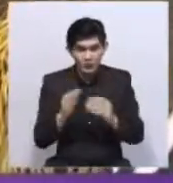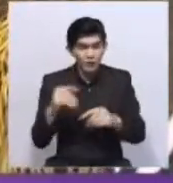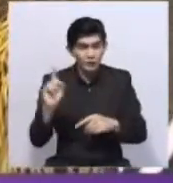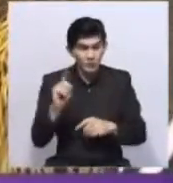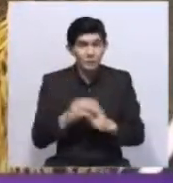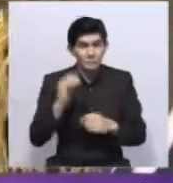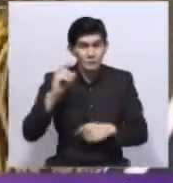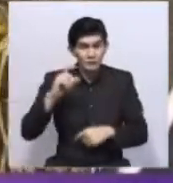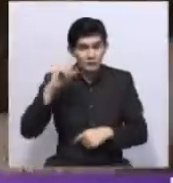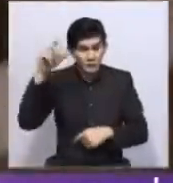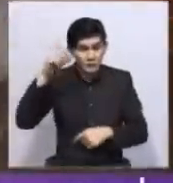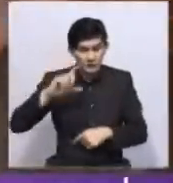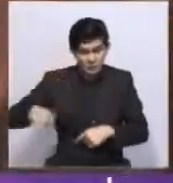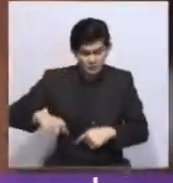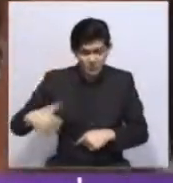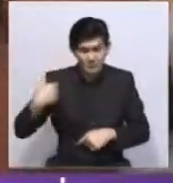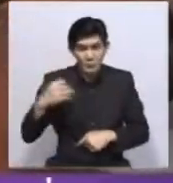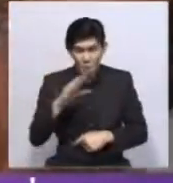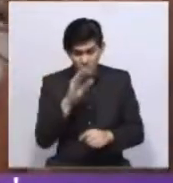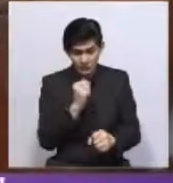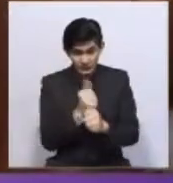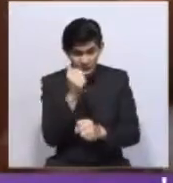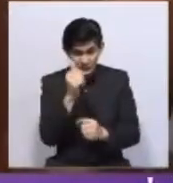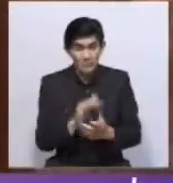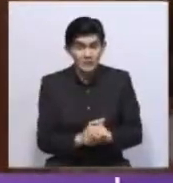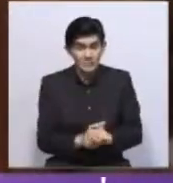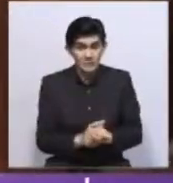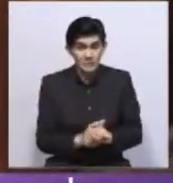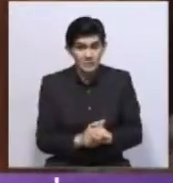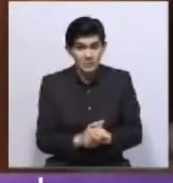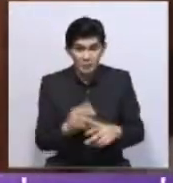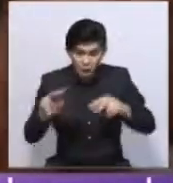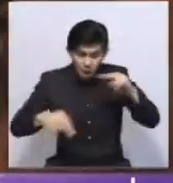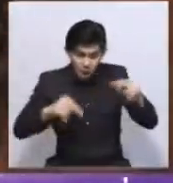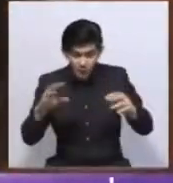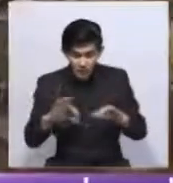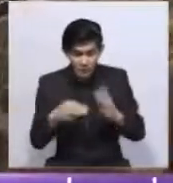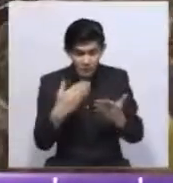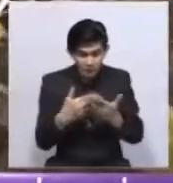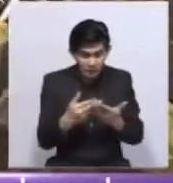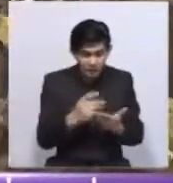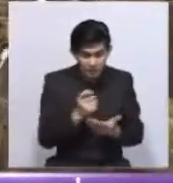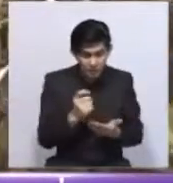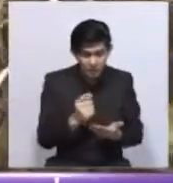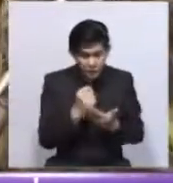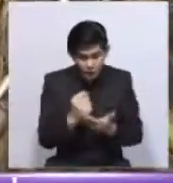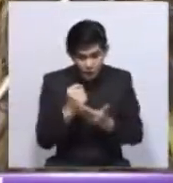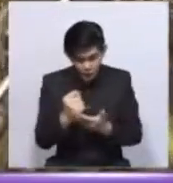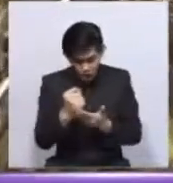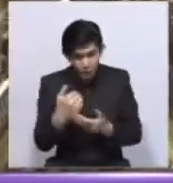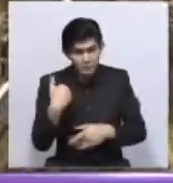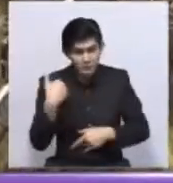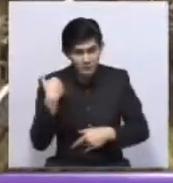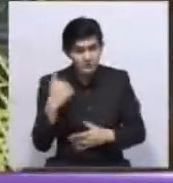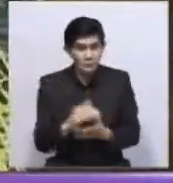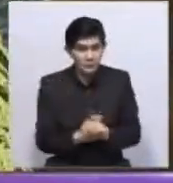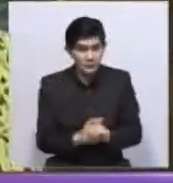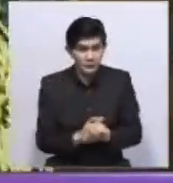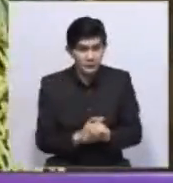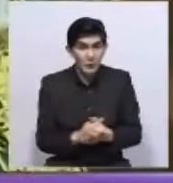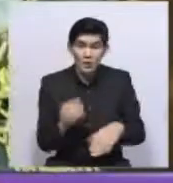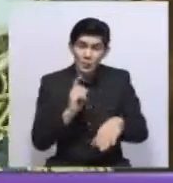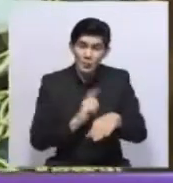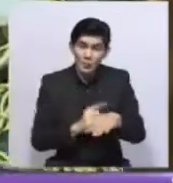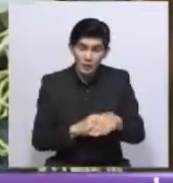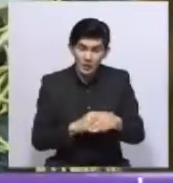ากลับมองว่าเป็นงานที่พอรับได้อีกทั้งยังมีการดูแลด้านสวัสดิการต่างๆจากนายจ้างเป็นอย่างดีและระย